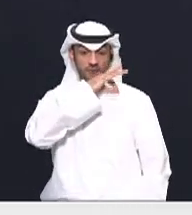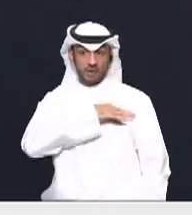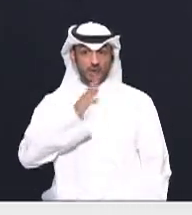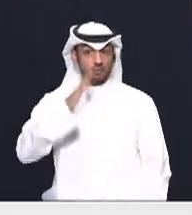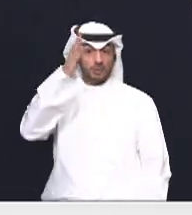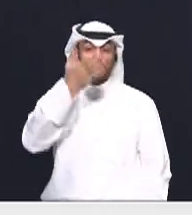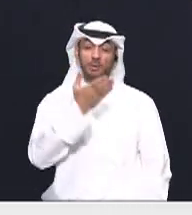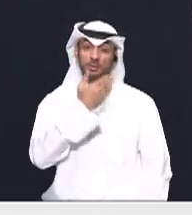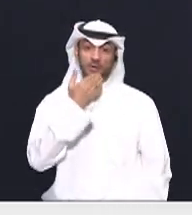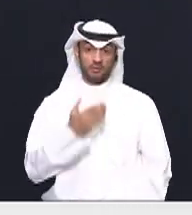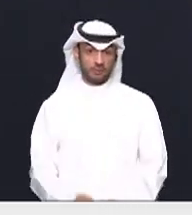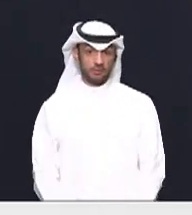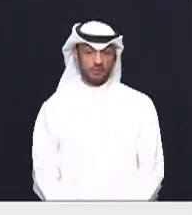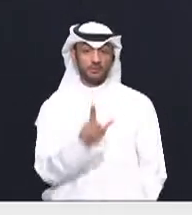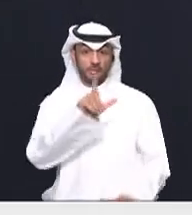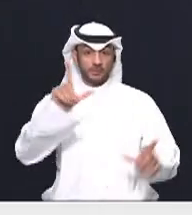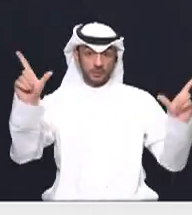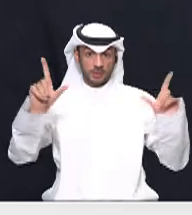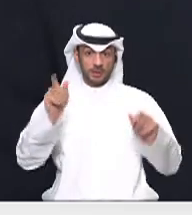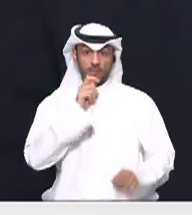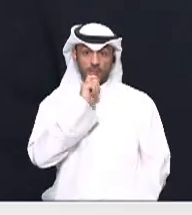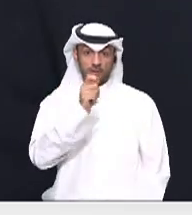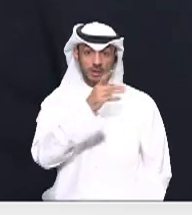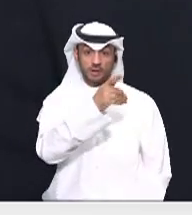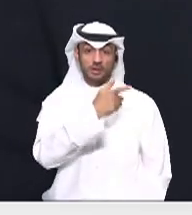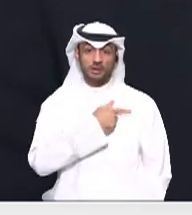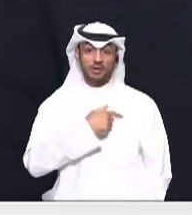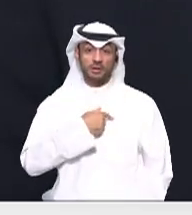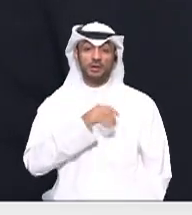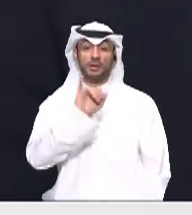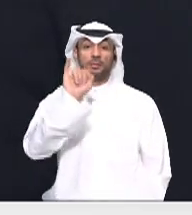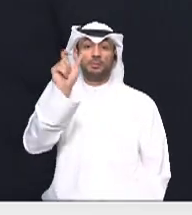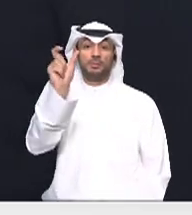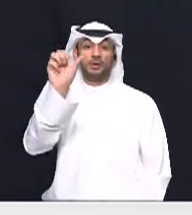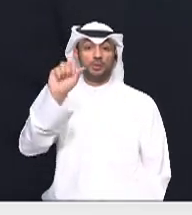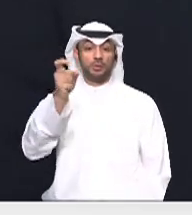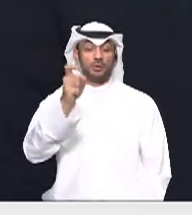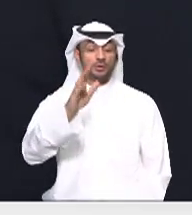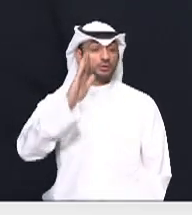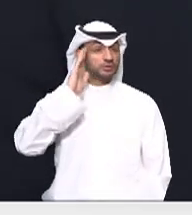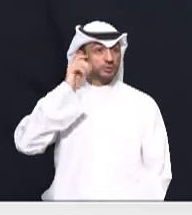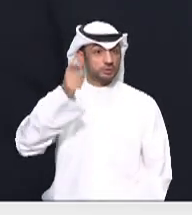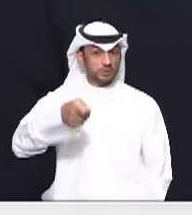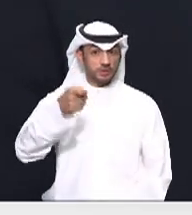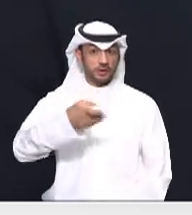موفد، قناة الأخبار، زميل منور مرضي، شكرا جزيلا لك.